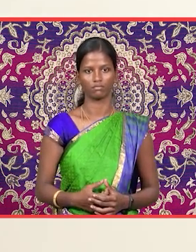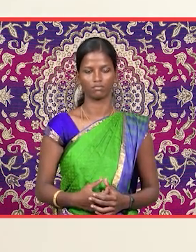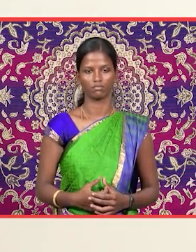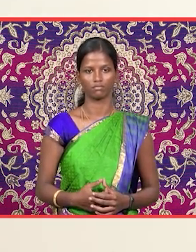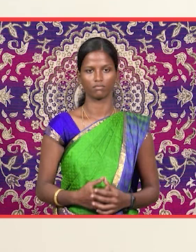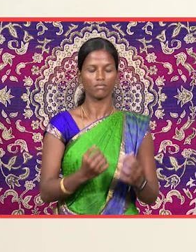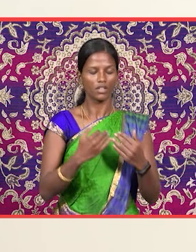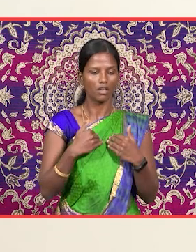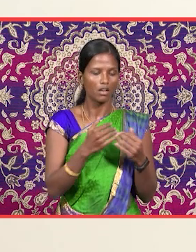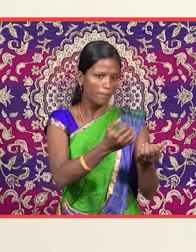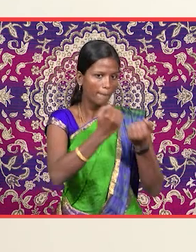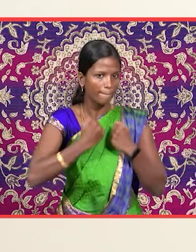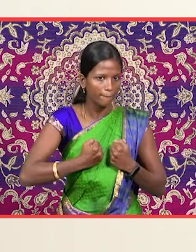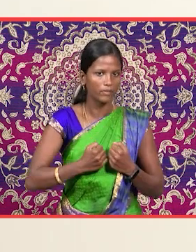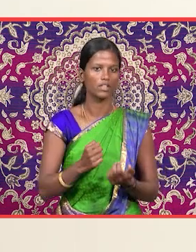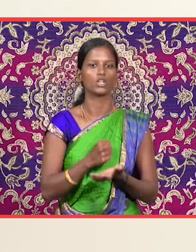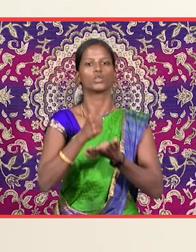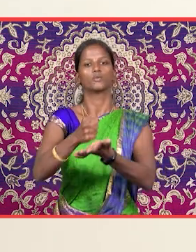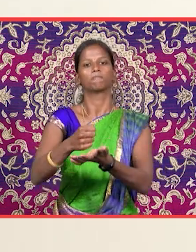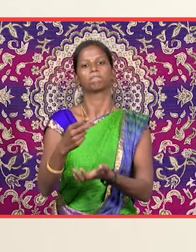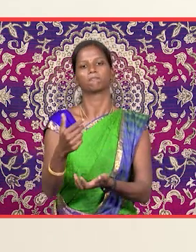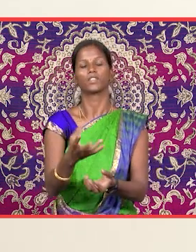அவர் பெறுகின்ற தரகு தொகை, அவர்